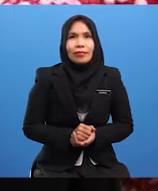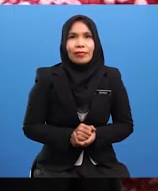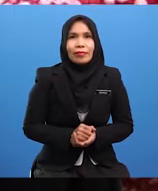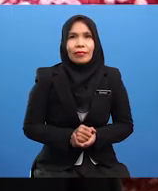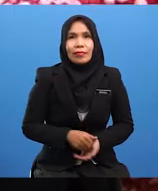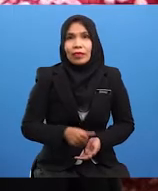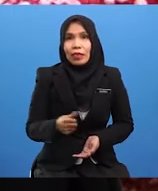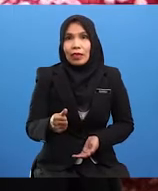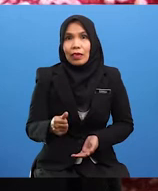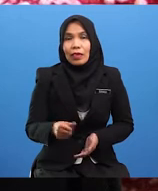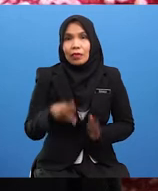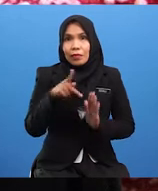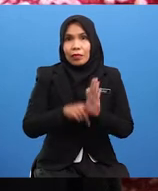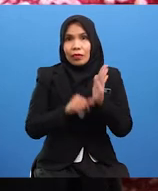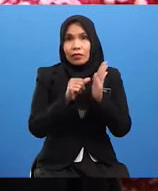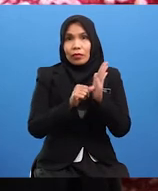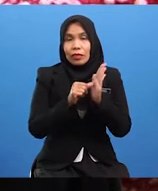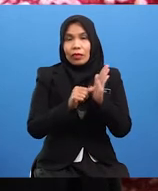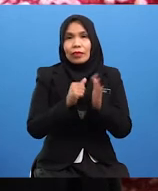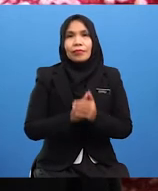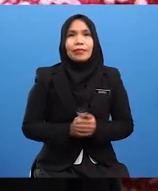alat pengukir,